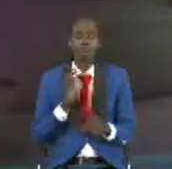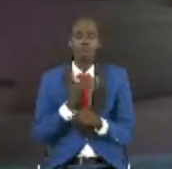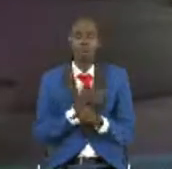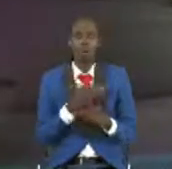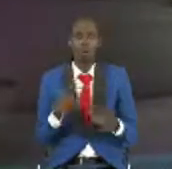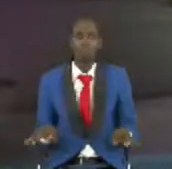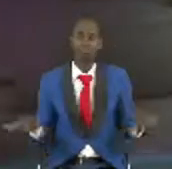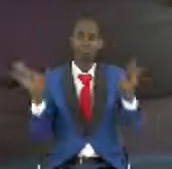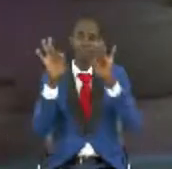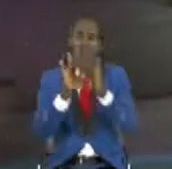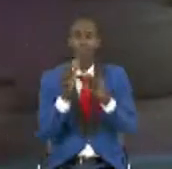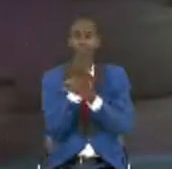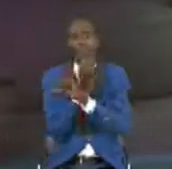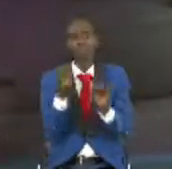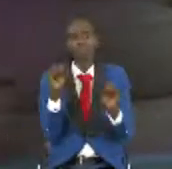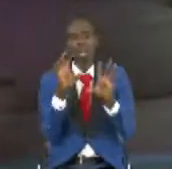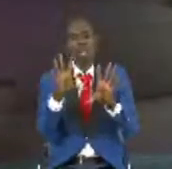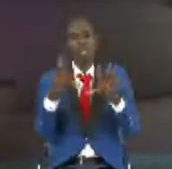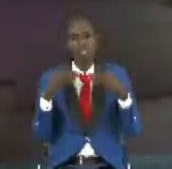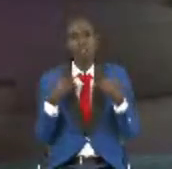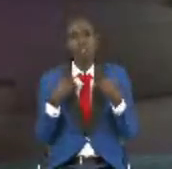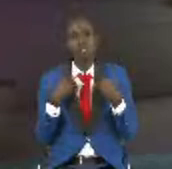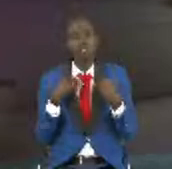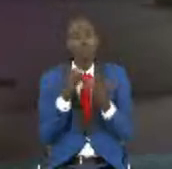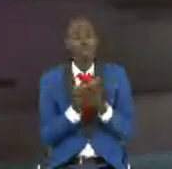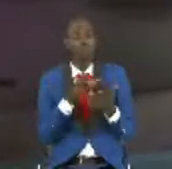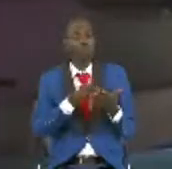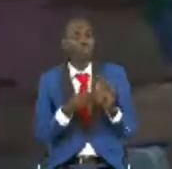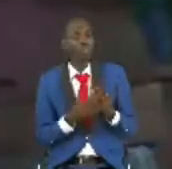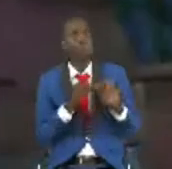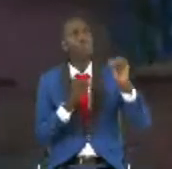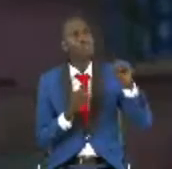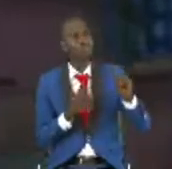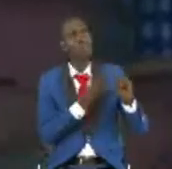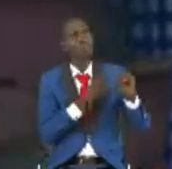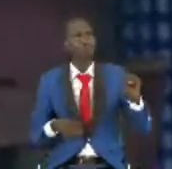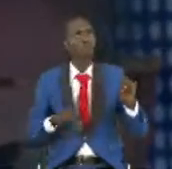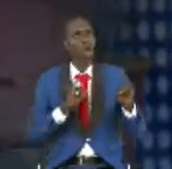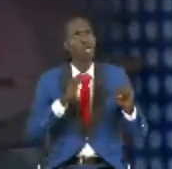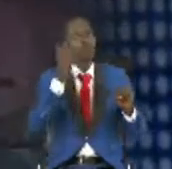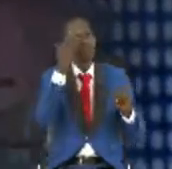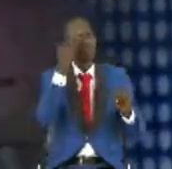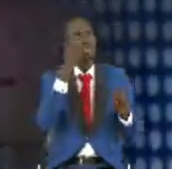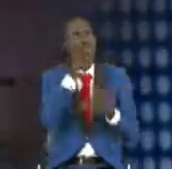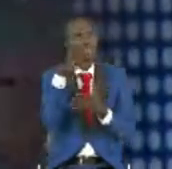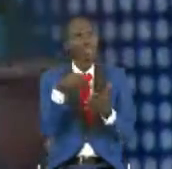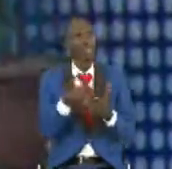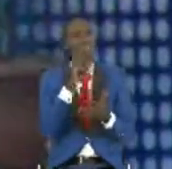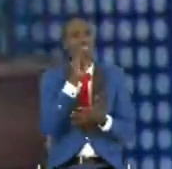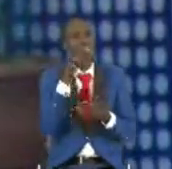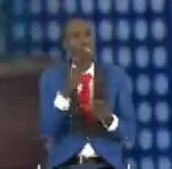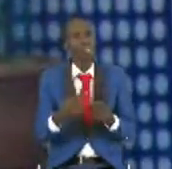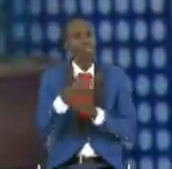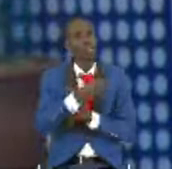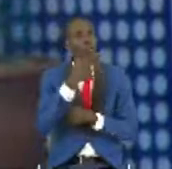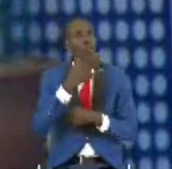rédemption. L'acceptation, l'acceptation. Tu dis oui Seigneur, je sais, c'est le jour